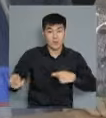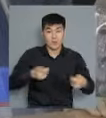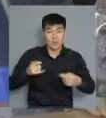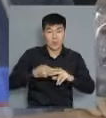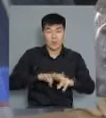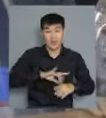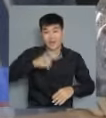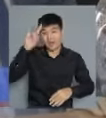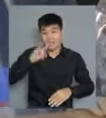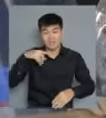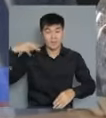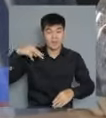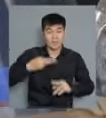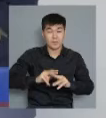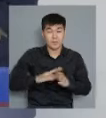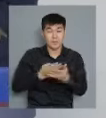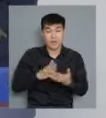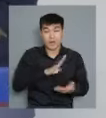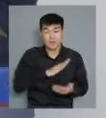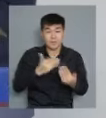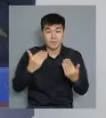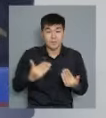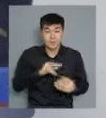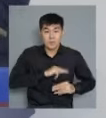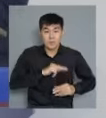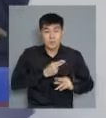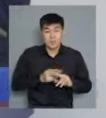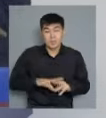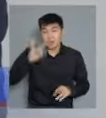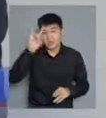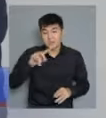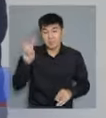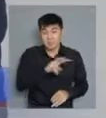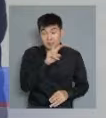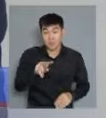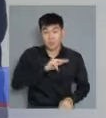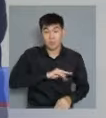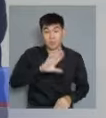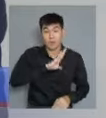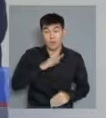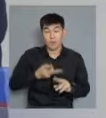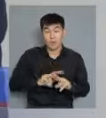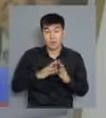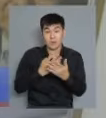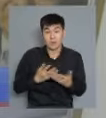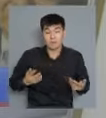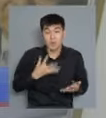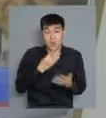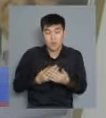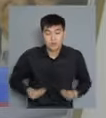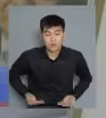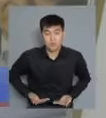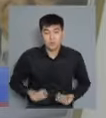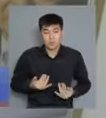газеты «Казах Адебиеті» и «Альманаха Жалын» и работал в посольстве Казахстана в Кыргызстане. Рахымжан Отарбаев, посвятивший свою жизнь